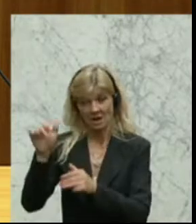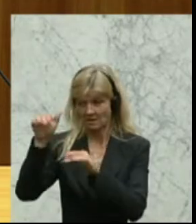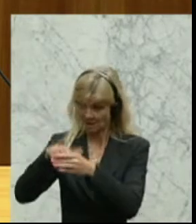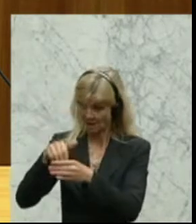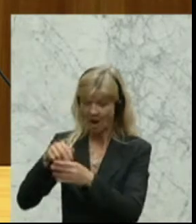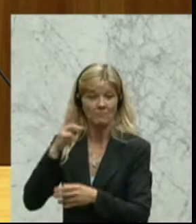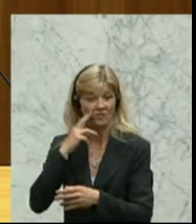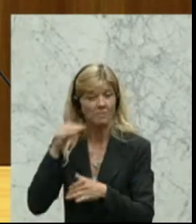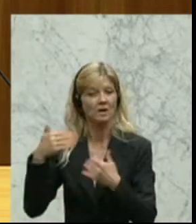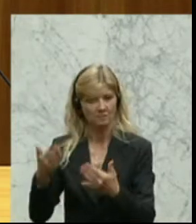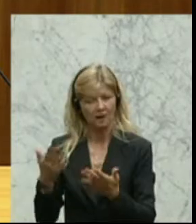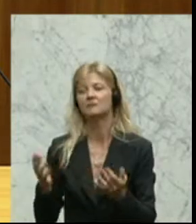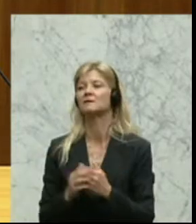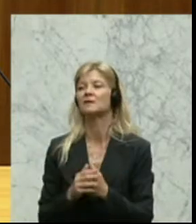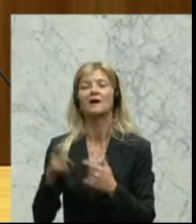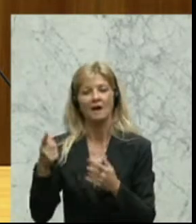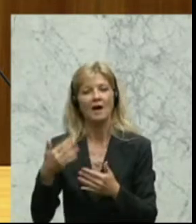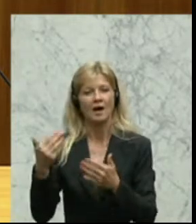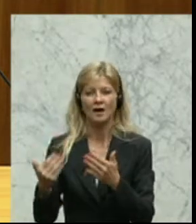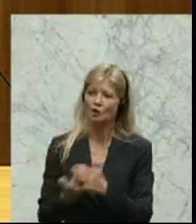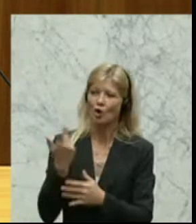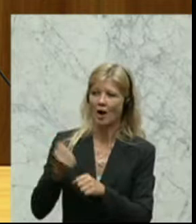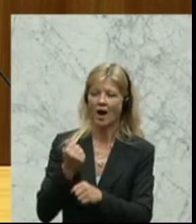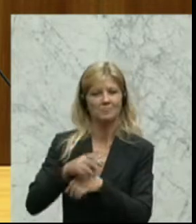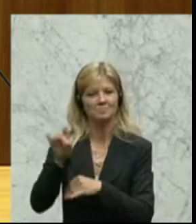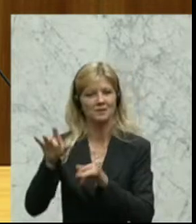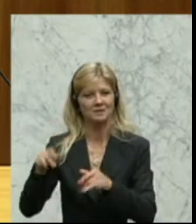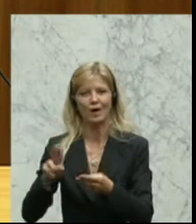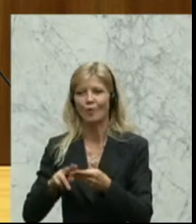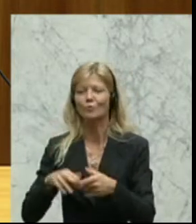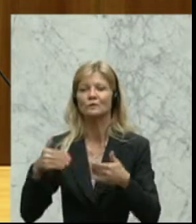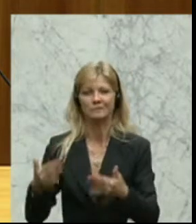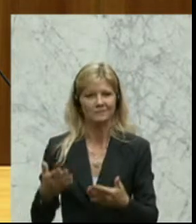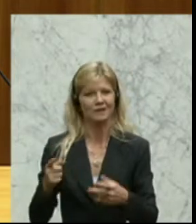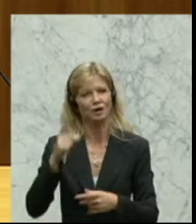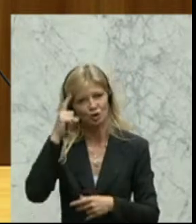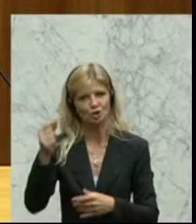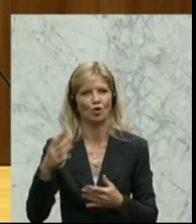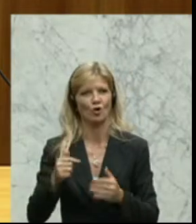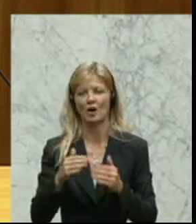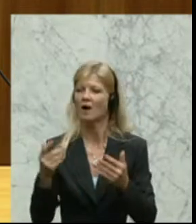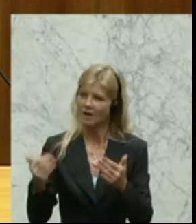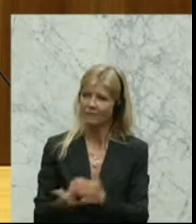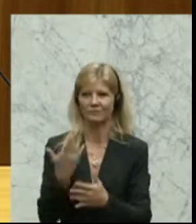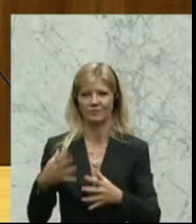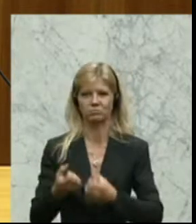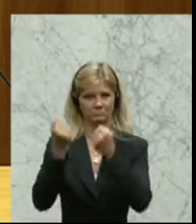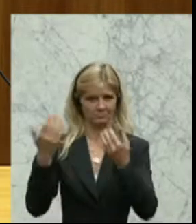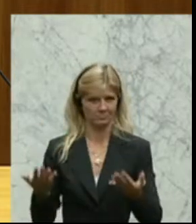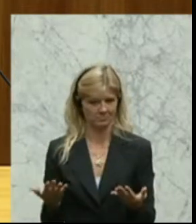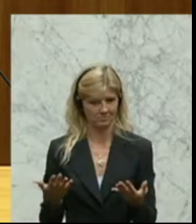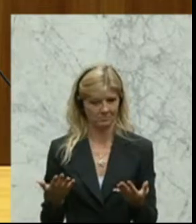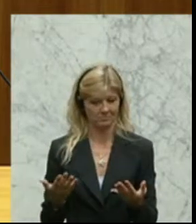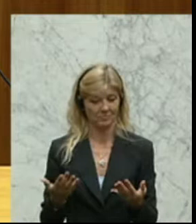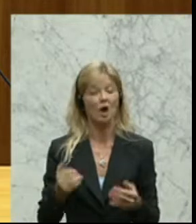an. Daneben muss es natürlich ein Privatsteuersystem geben, wo hier die Einkommensteuer auf Arbeit, aber auch die